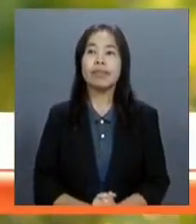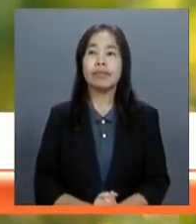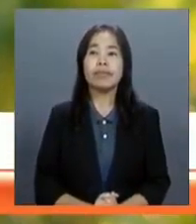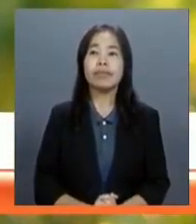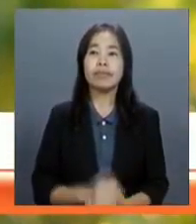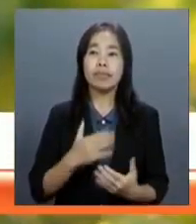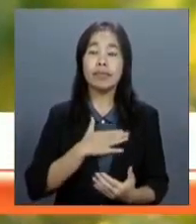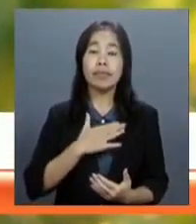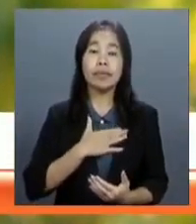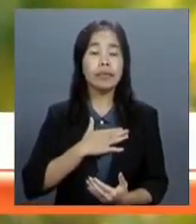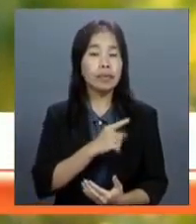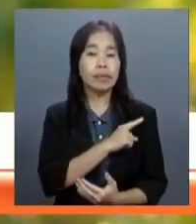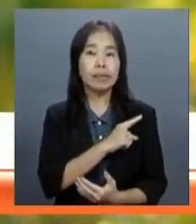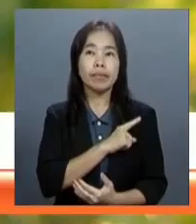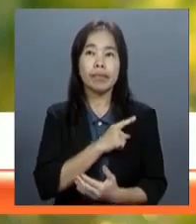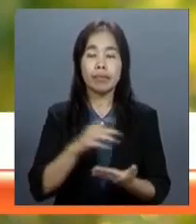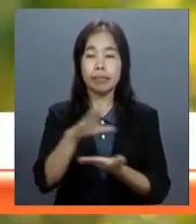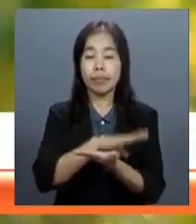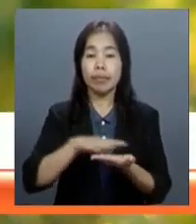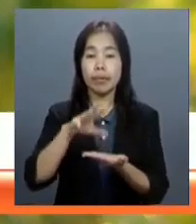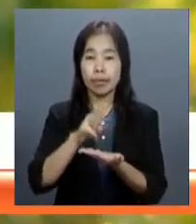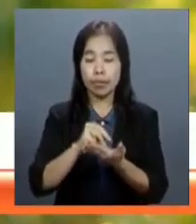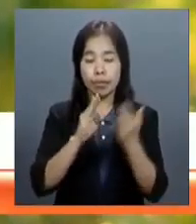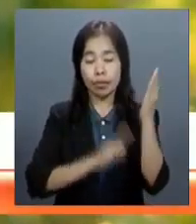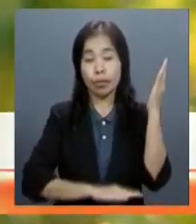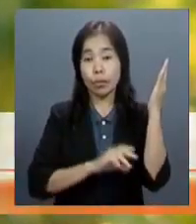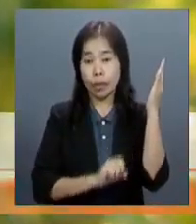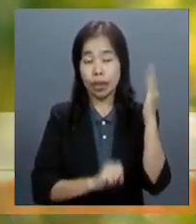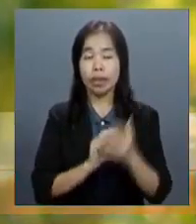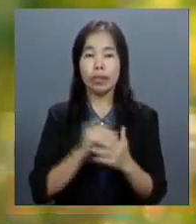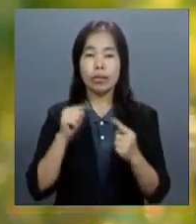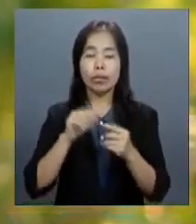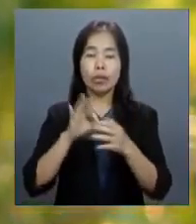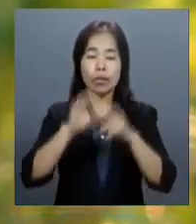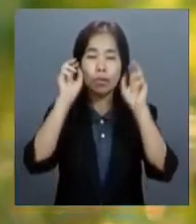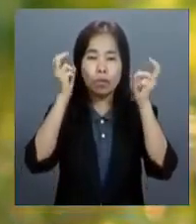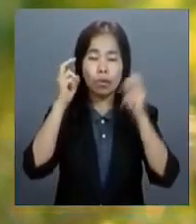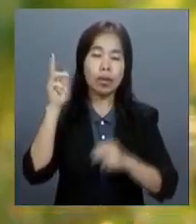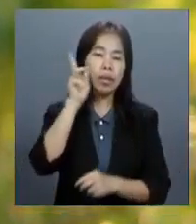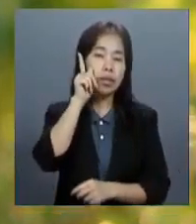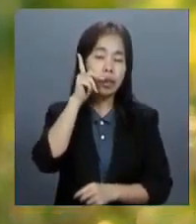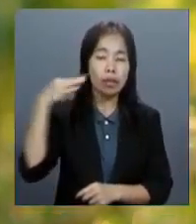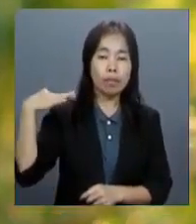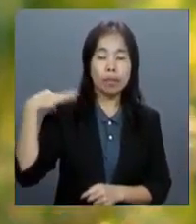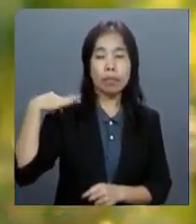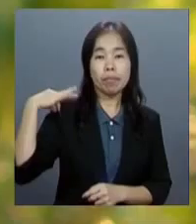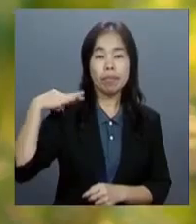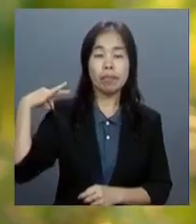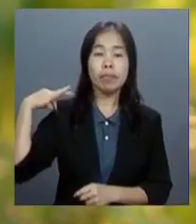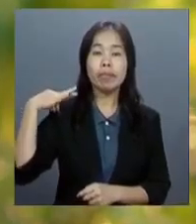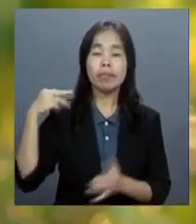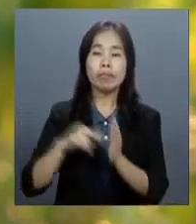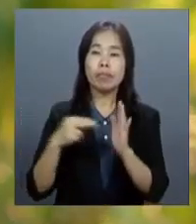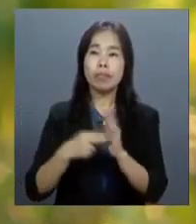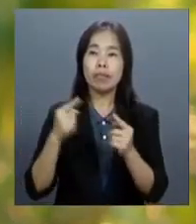สวัสดีค่ะพบกับดิฉันอวยพรคำมีจากมหาวิทยาลัยสงขลานครินทร์ในช่วงนักข่าวพลเมือง Citizen Reporter ที่คุณผู้ชมจะได้เห็นมุ